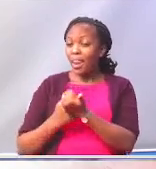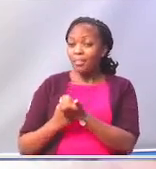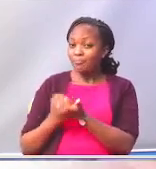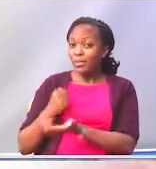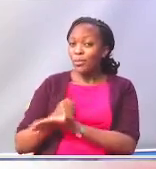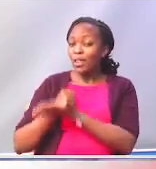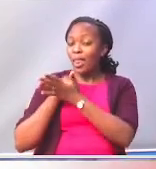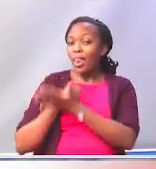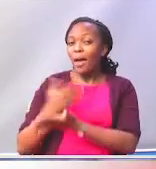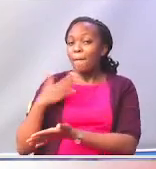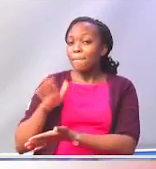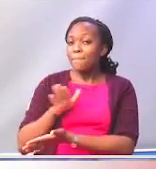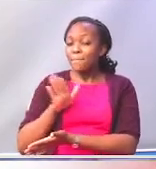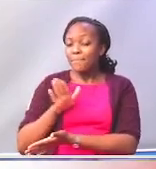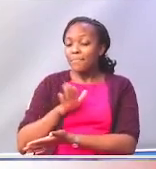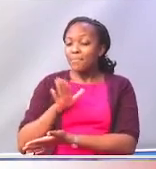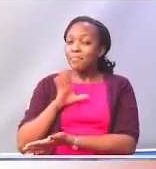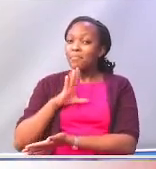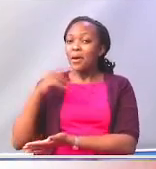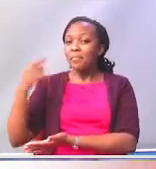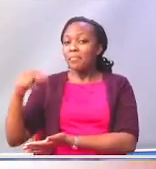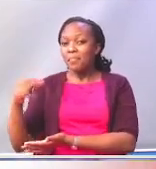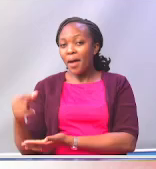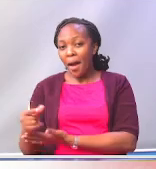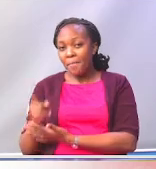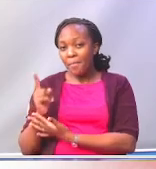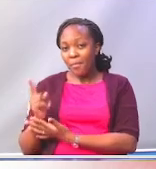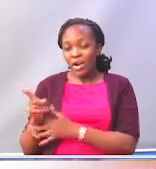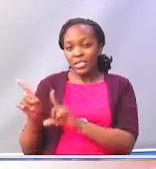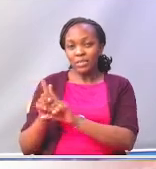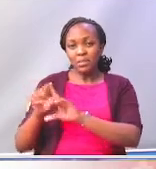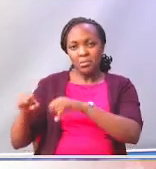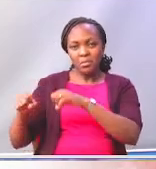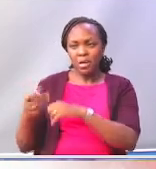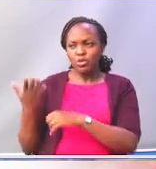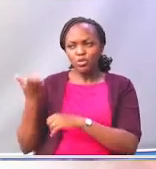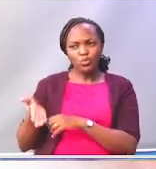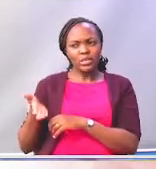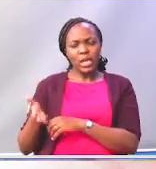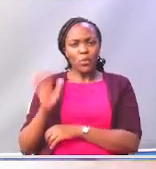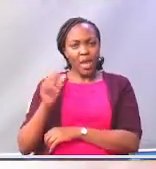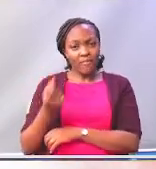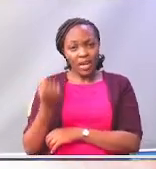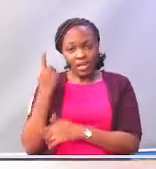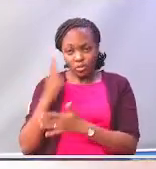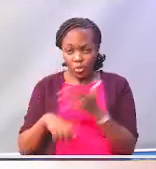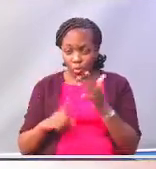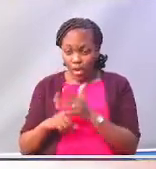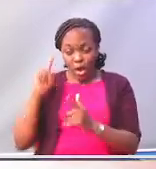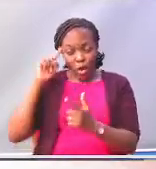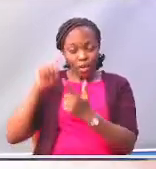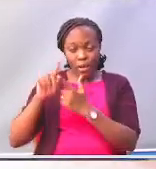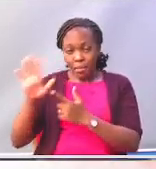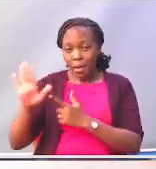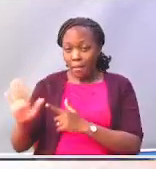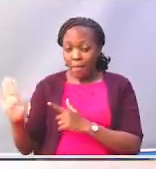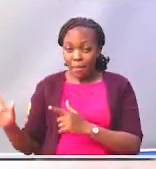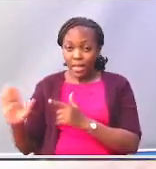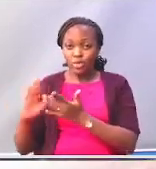kwamba kazi yao na muungano yao ni ya kugawa cheo, sio ya kusaidia wananchi. Wale jamaa